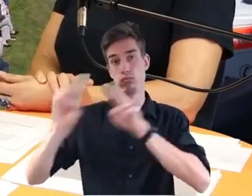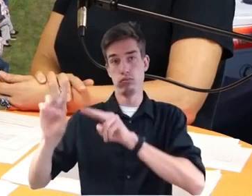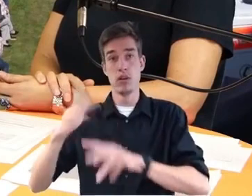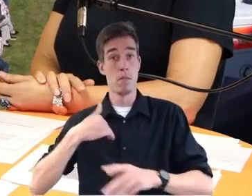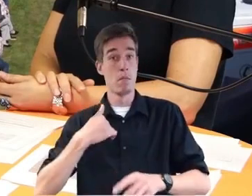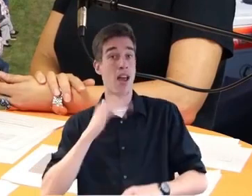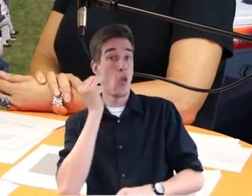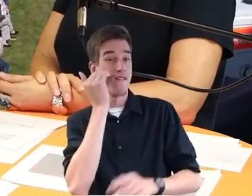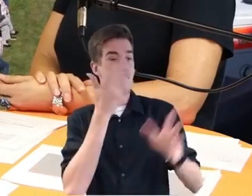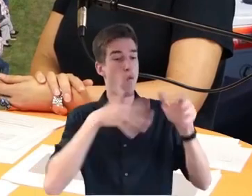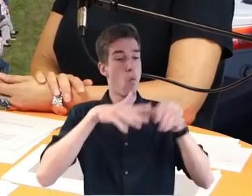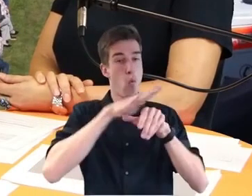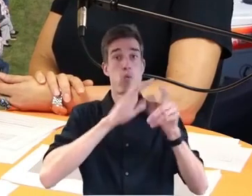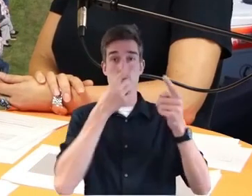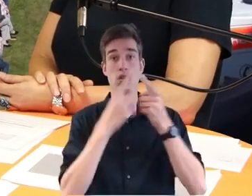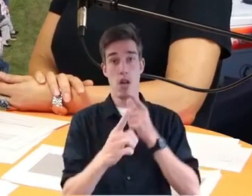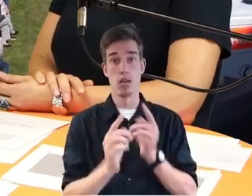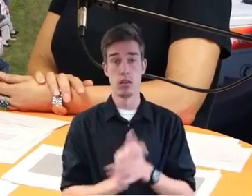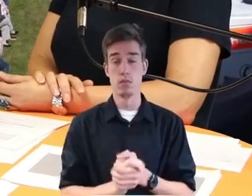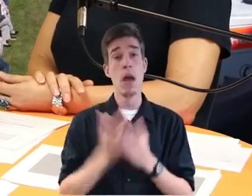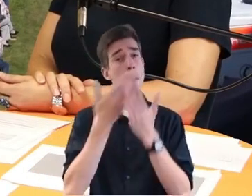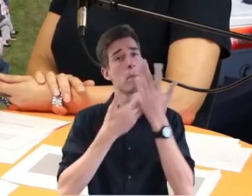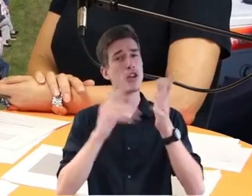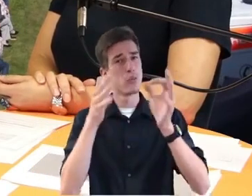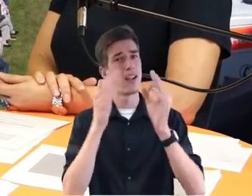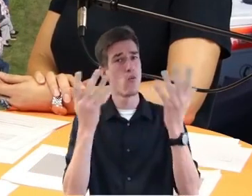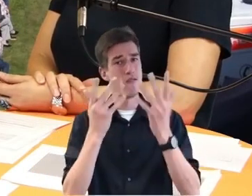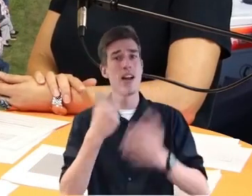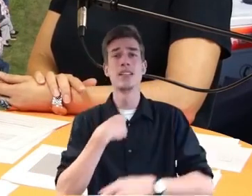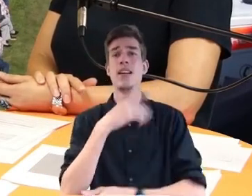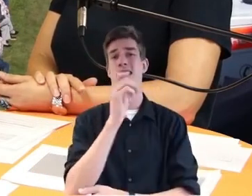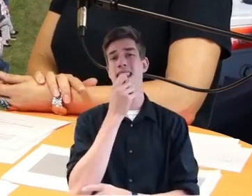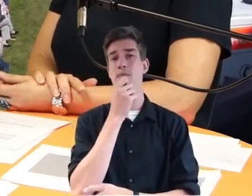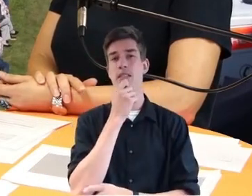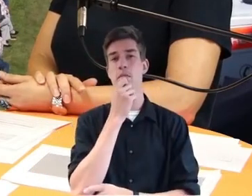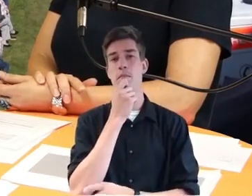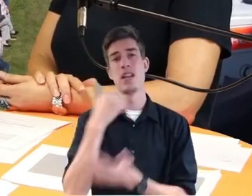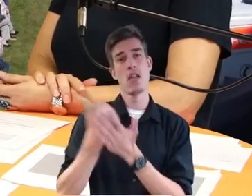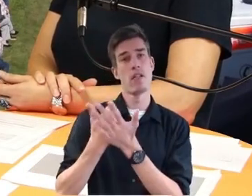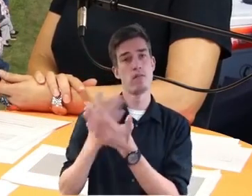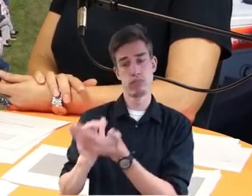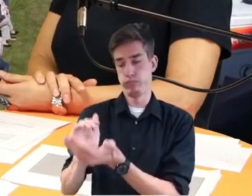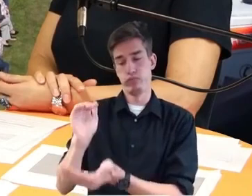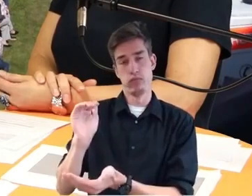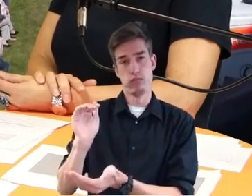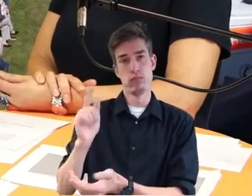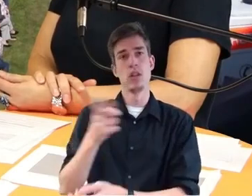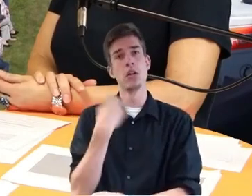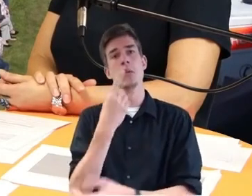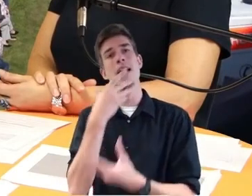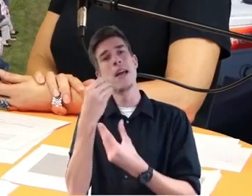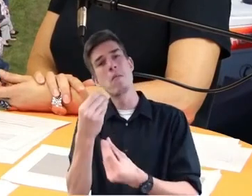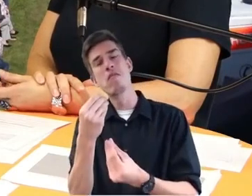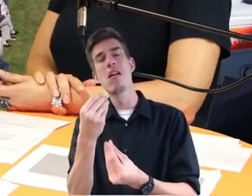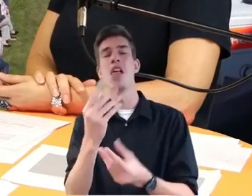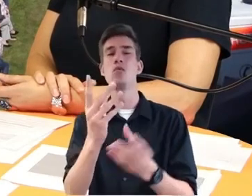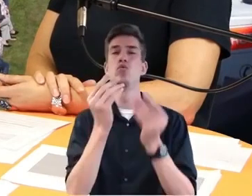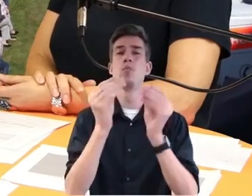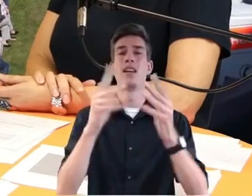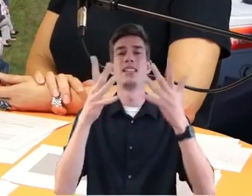lebt. Und ein gutes Beispiel dafür ist unser Lebensmittelvorrat. Wir empfehlen einen Vorrat für